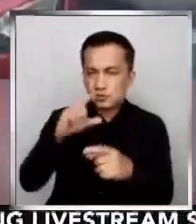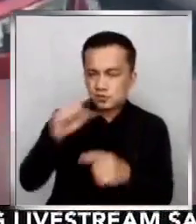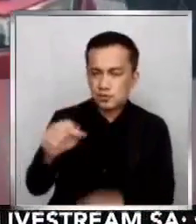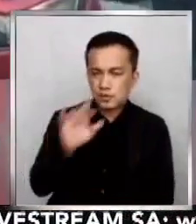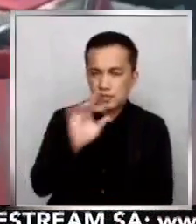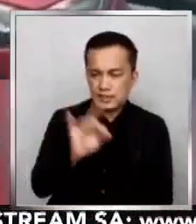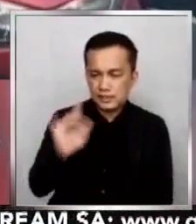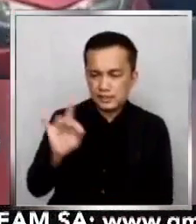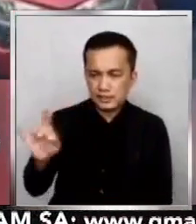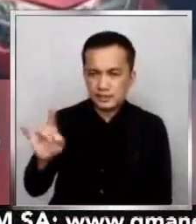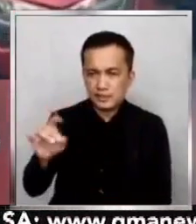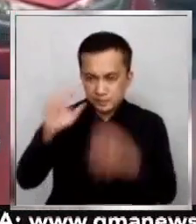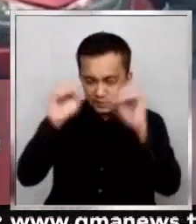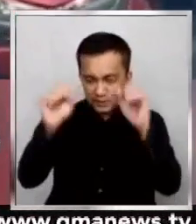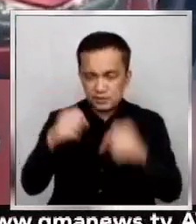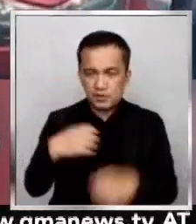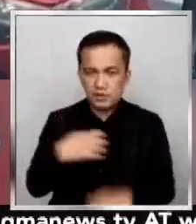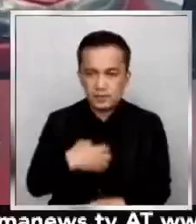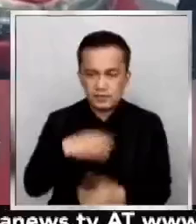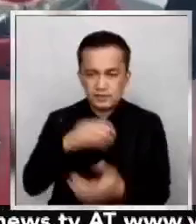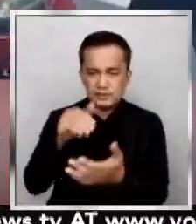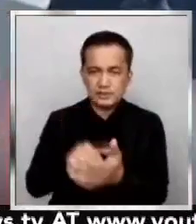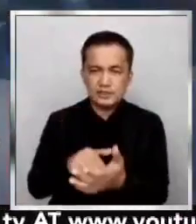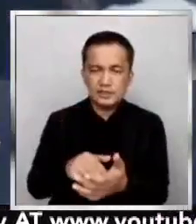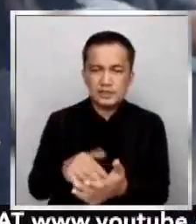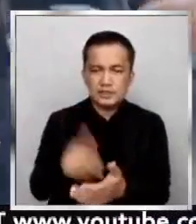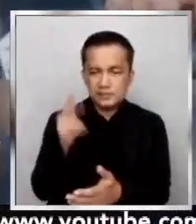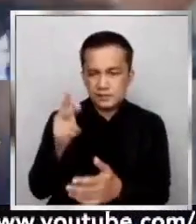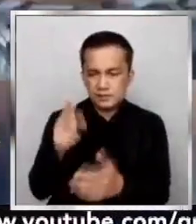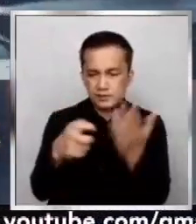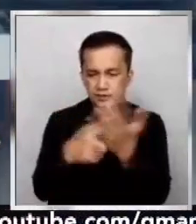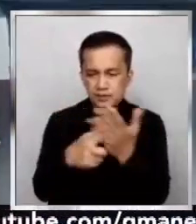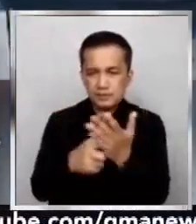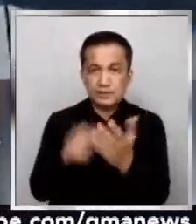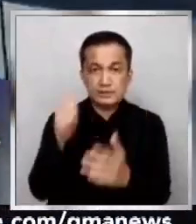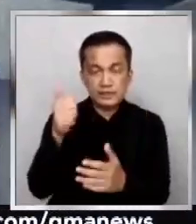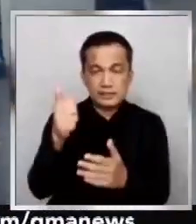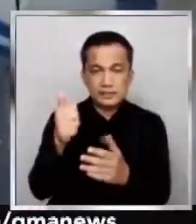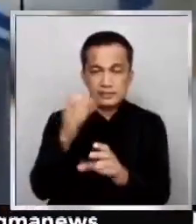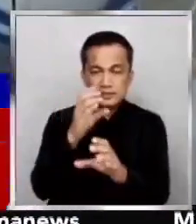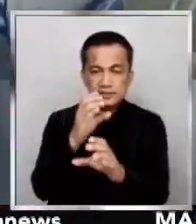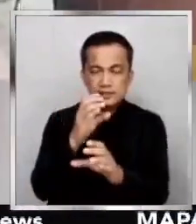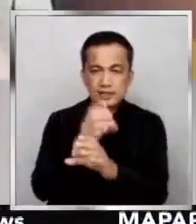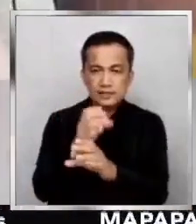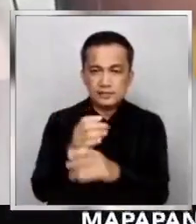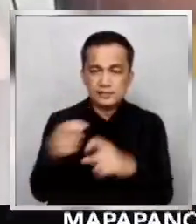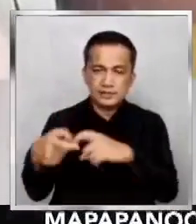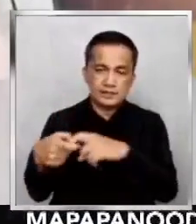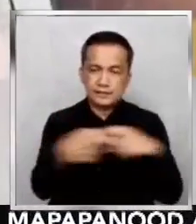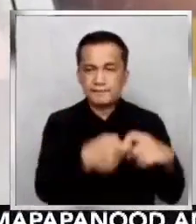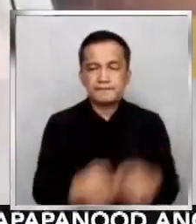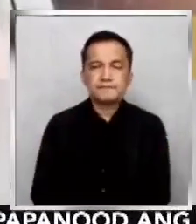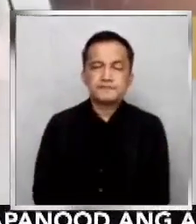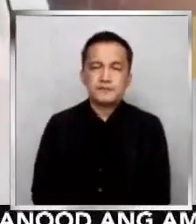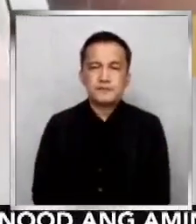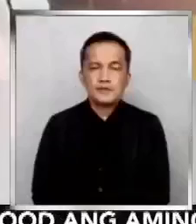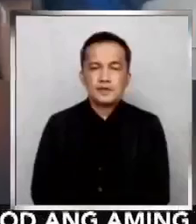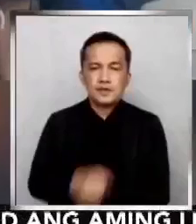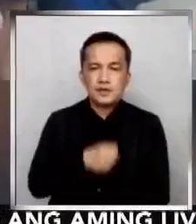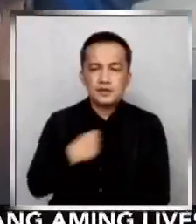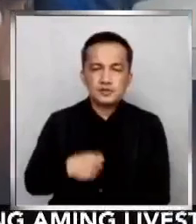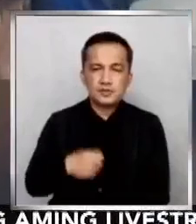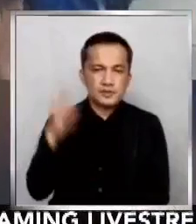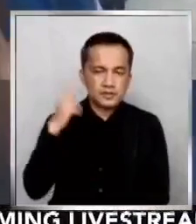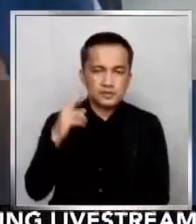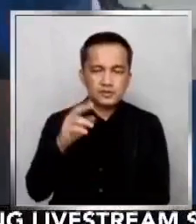Center. 30 ang tinikitan at 10 sasakyan ang hinatak. Para sa Super Radio DZBB